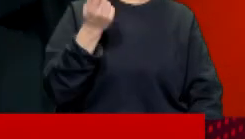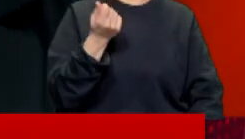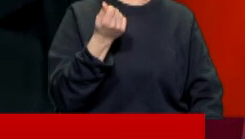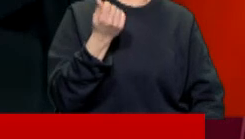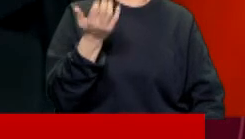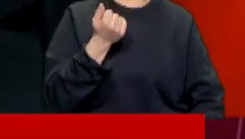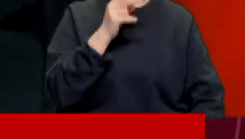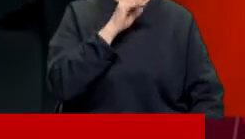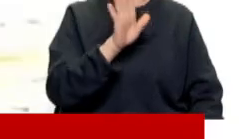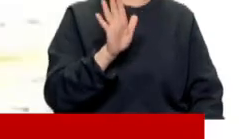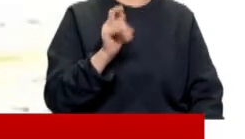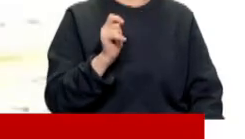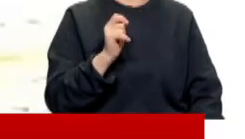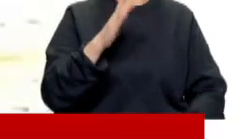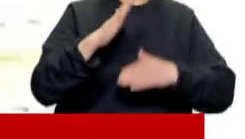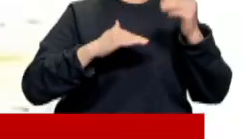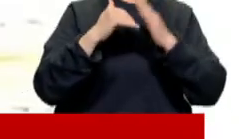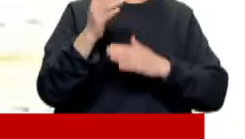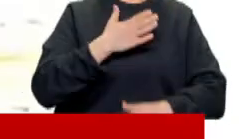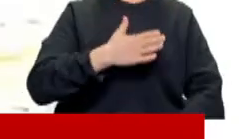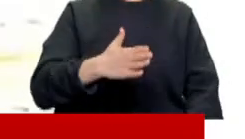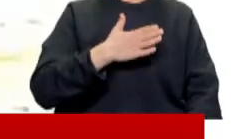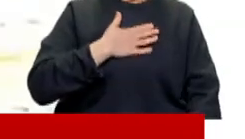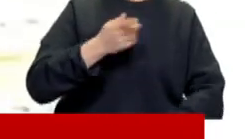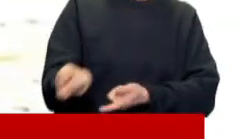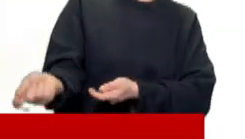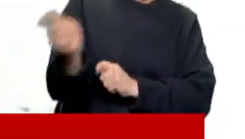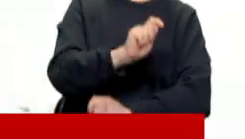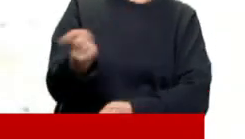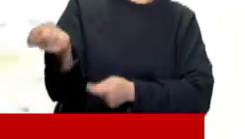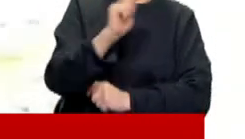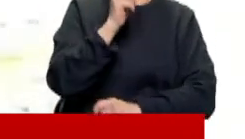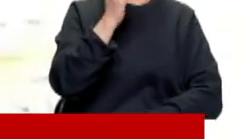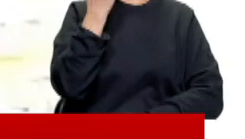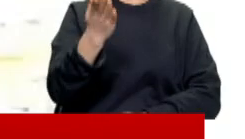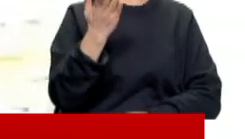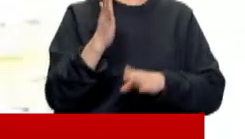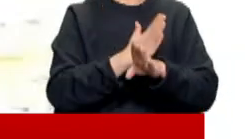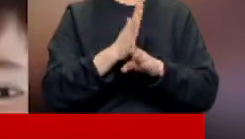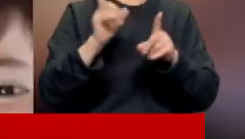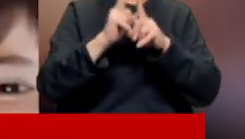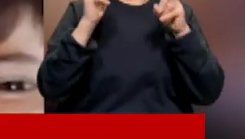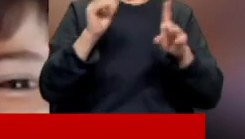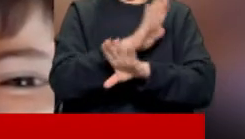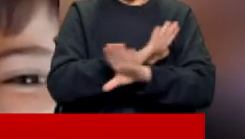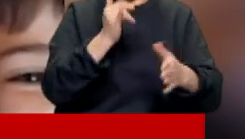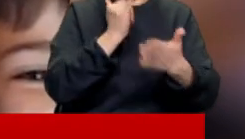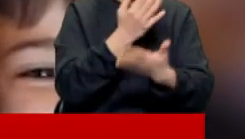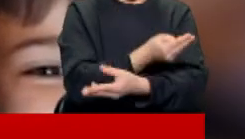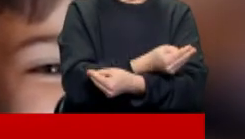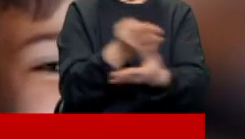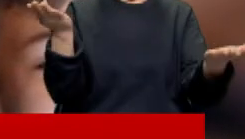kadar Efendim inşaatı nefes nefese kürek salıyor Barış öğretmen Çünkü dönem bitip Karneleri